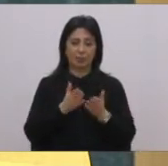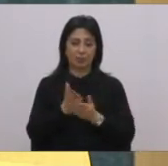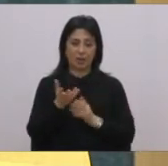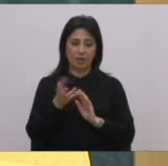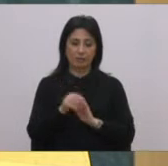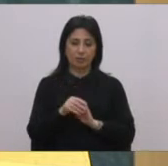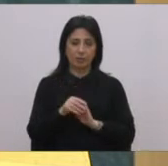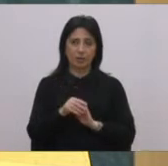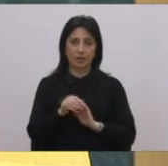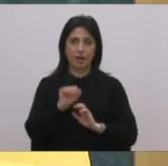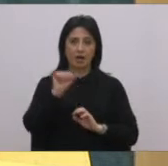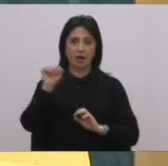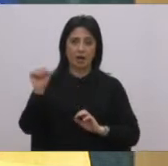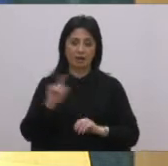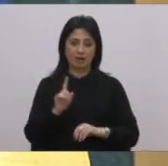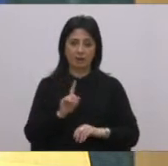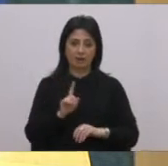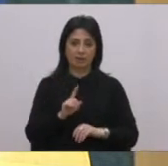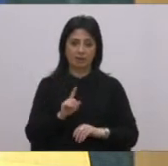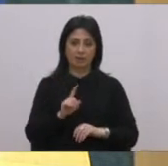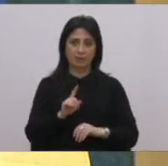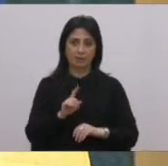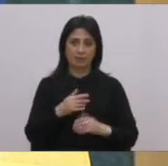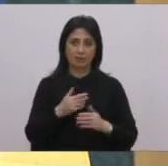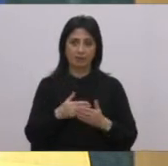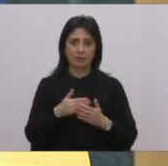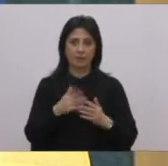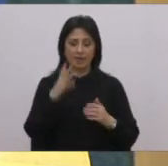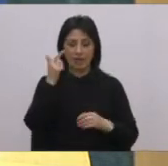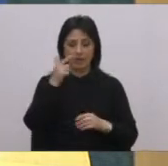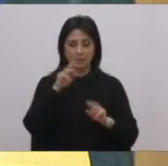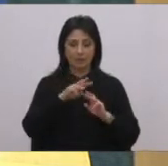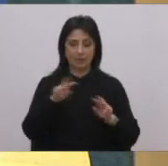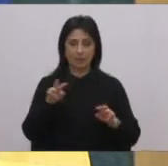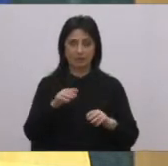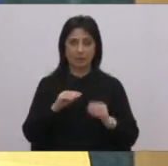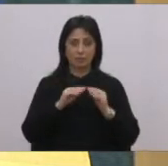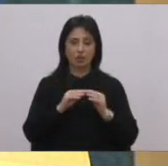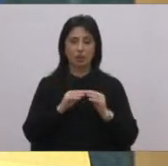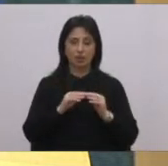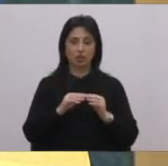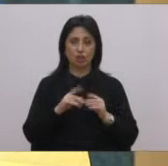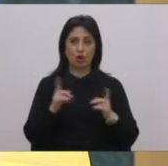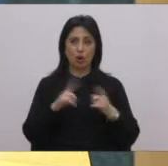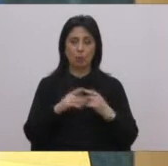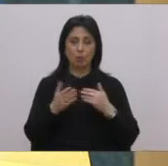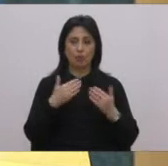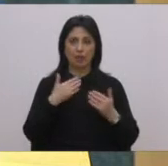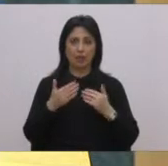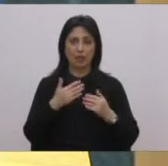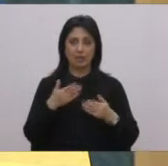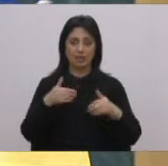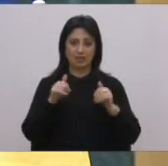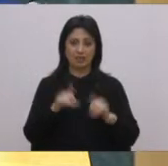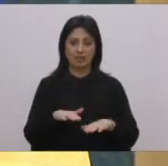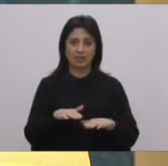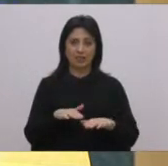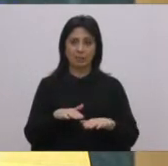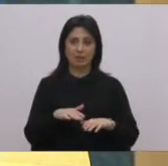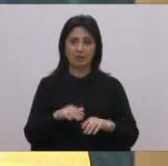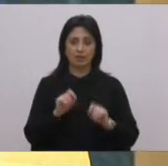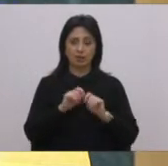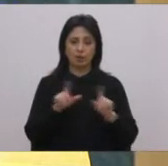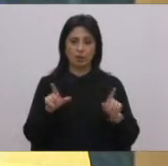ფარგლებში, რაც, ასე ვთქვათ, განათლების სამინისტროსთან მჭიდრო კომუნიკაციის შედეგად დგინდება